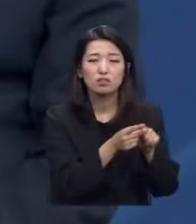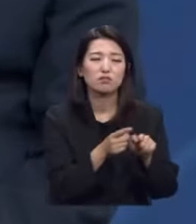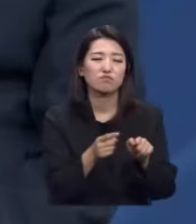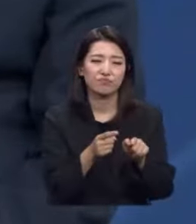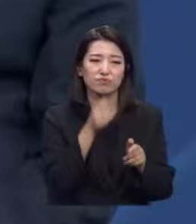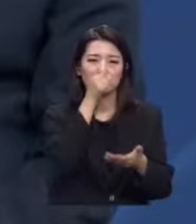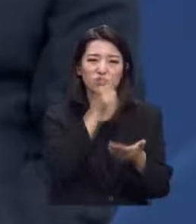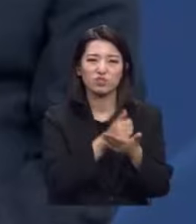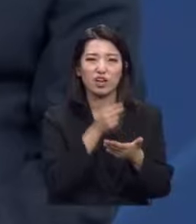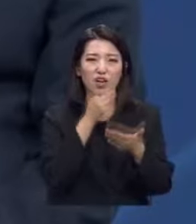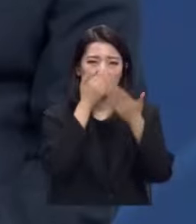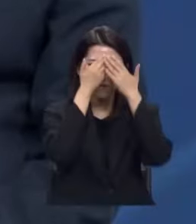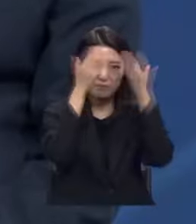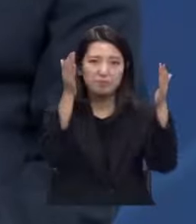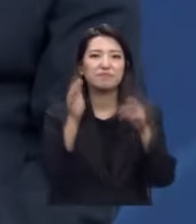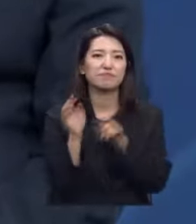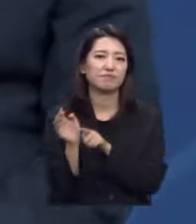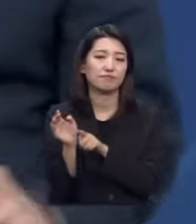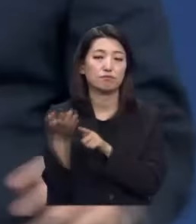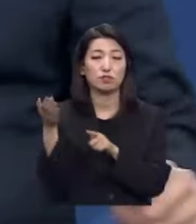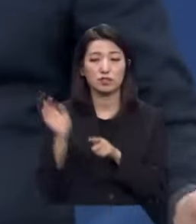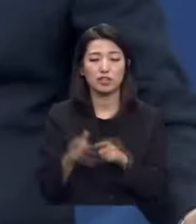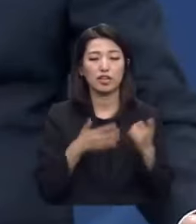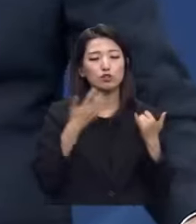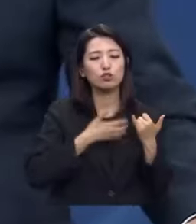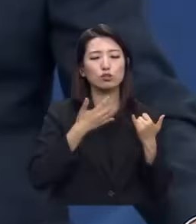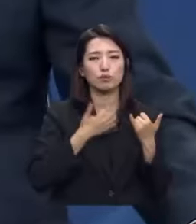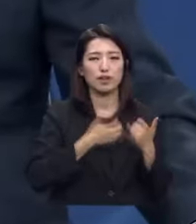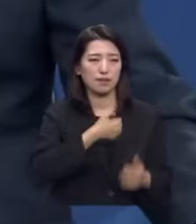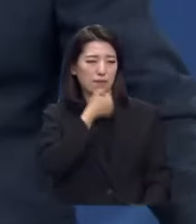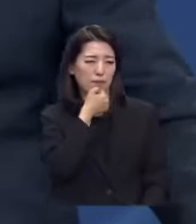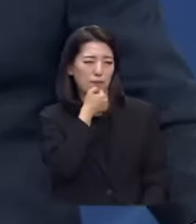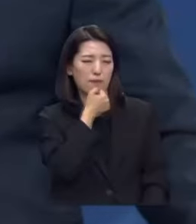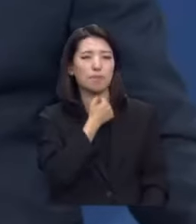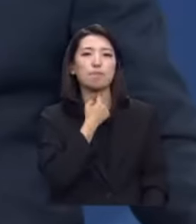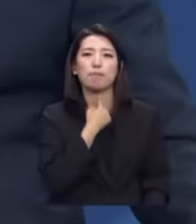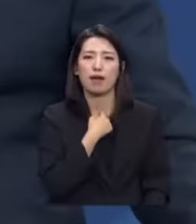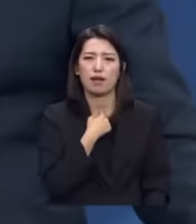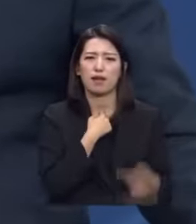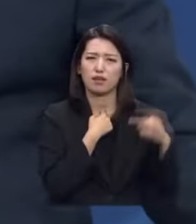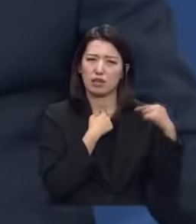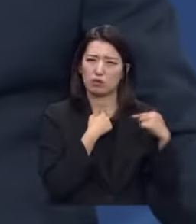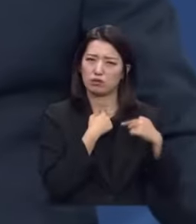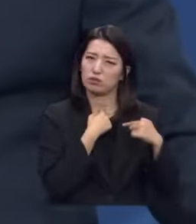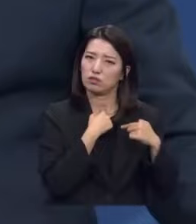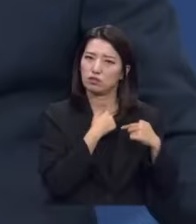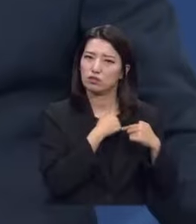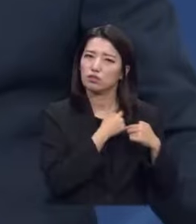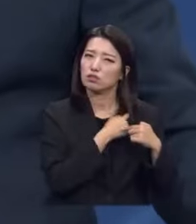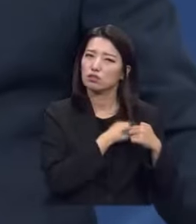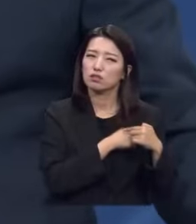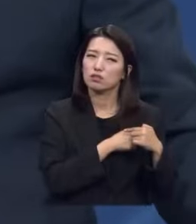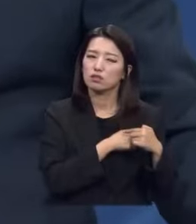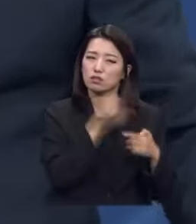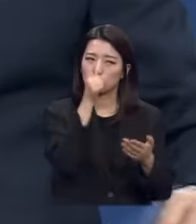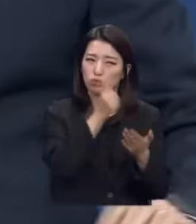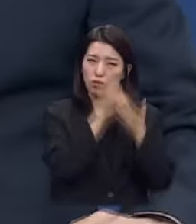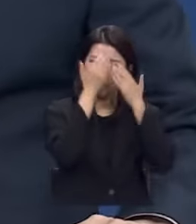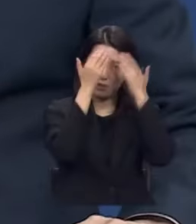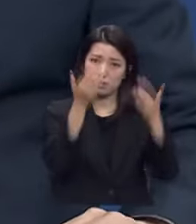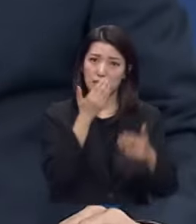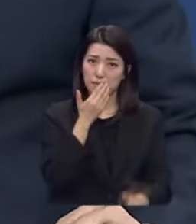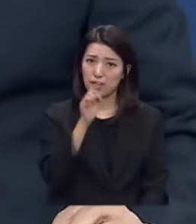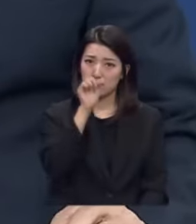유튜브에서 한 발언을 한 얘기인 거거든요 근데 면책 대권을 또 얘기를 하니까 이게 어디가 맞는 건가라는 생각이 좀 듭니다